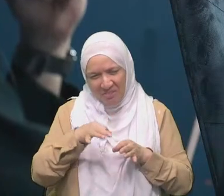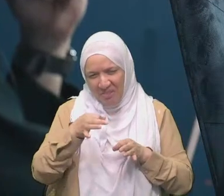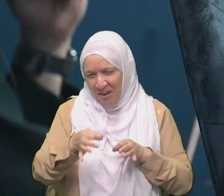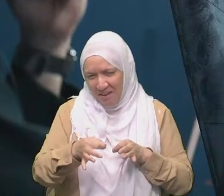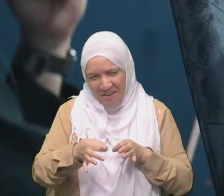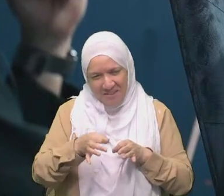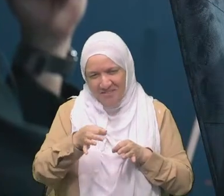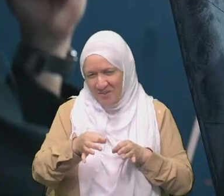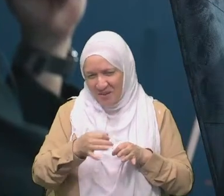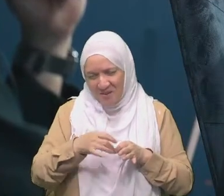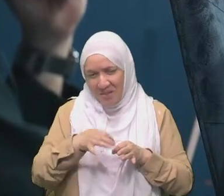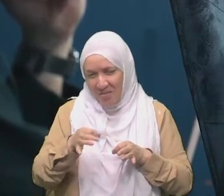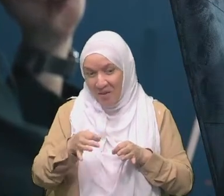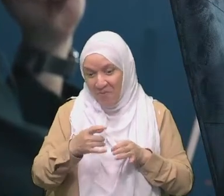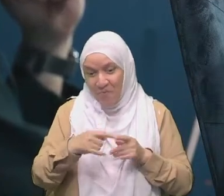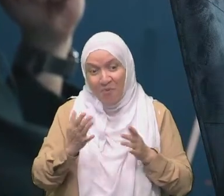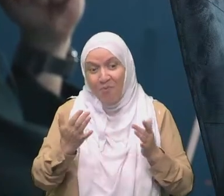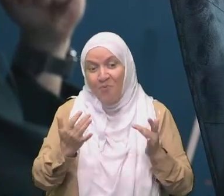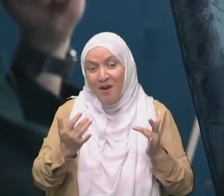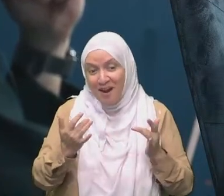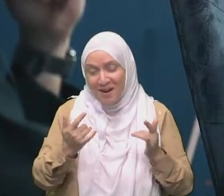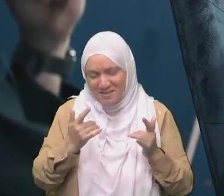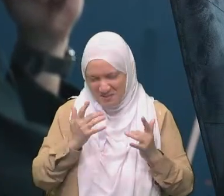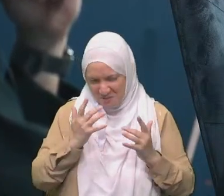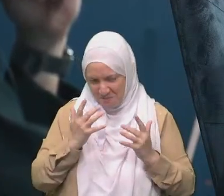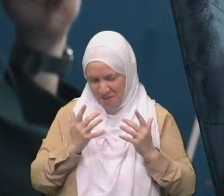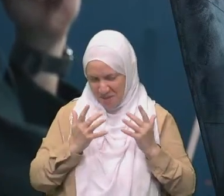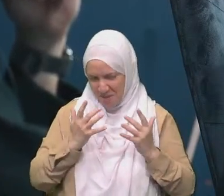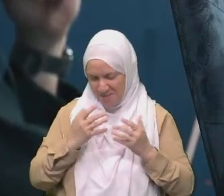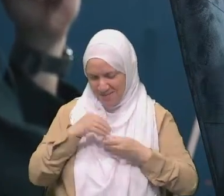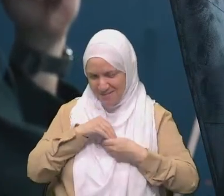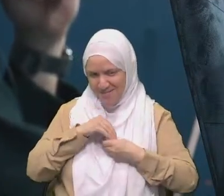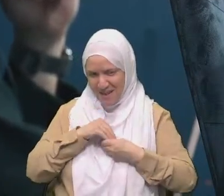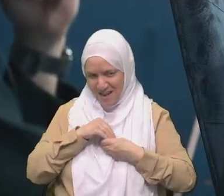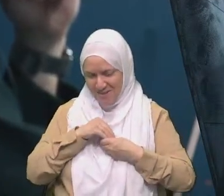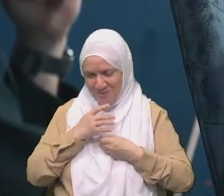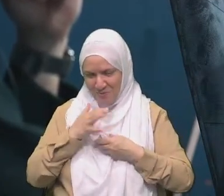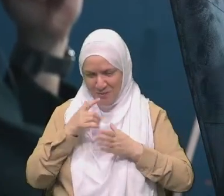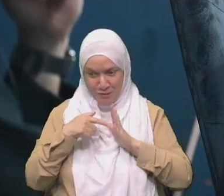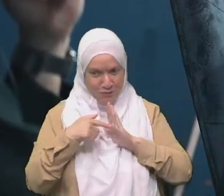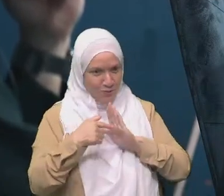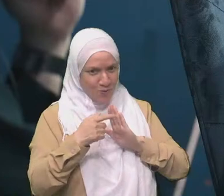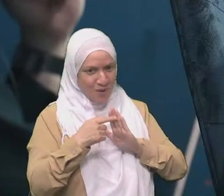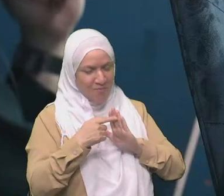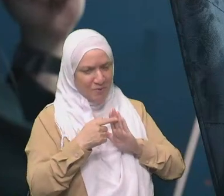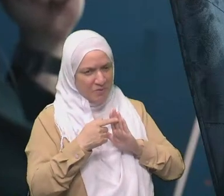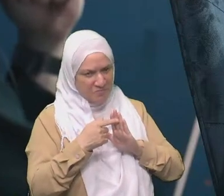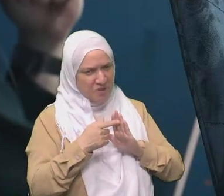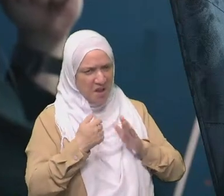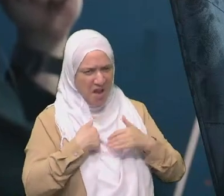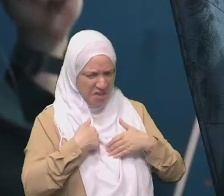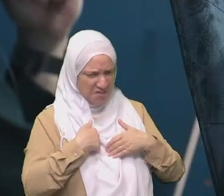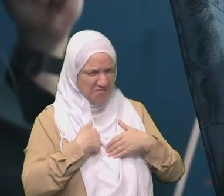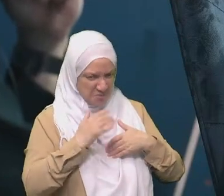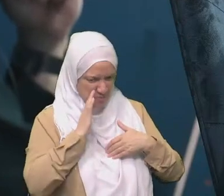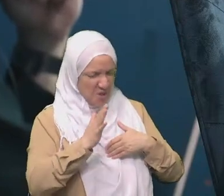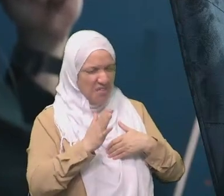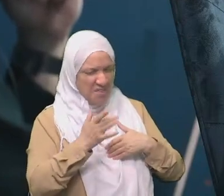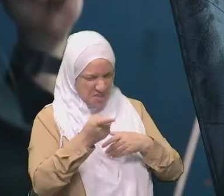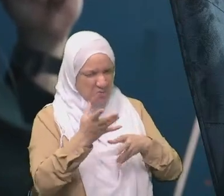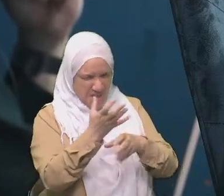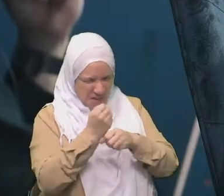feel embarrassed to make tawbah now that I'm going to do something else in an hour from now. Number three, he says, وبالاستغفار باللسان